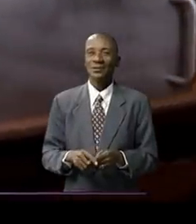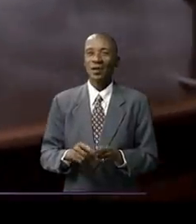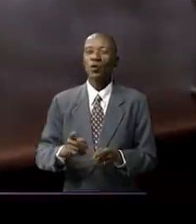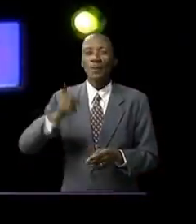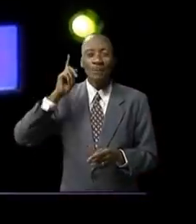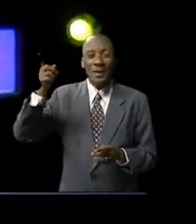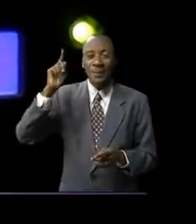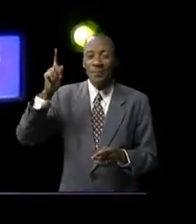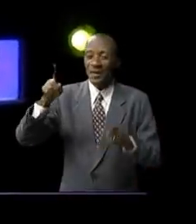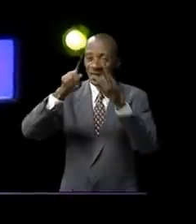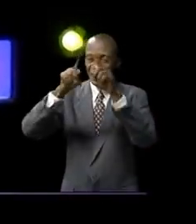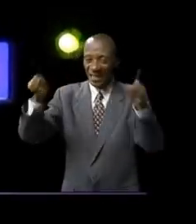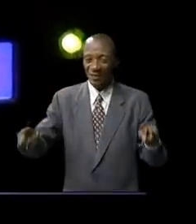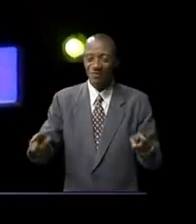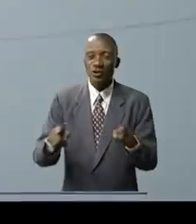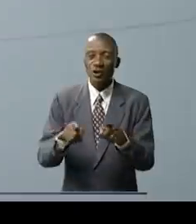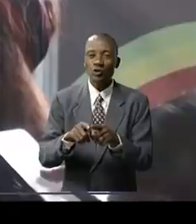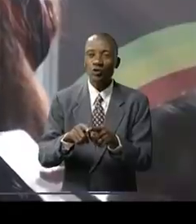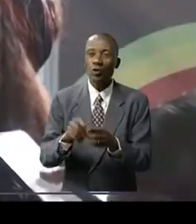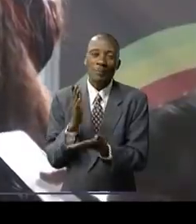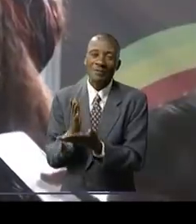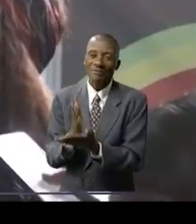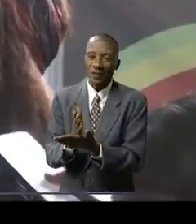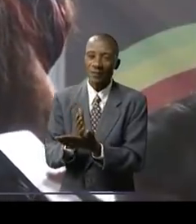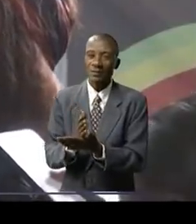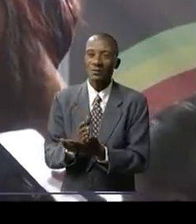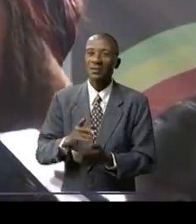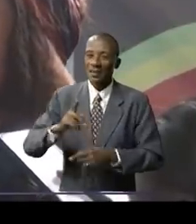leur desiderata au président de la République.